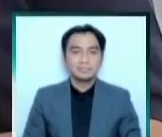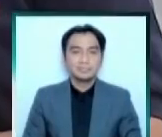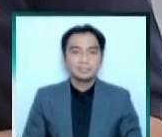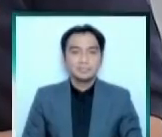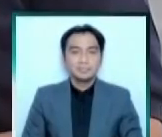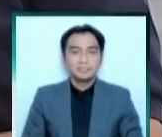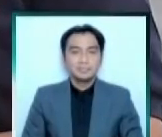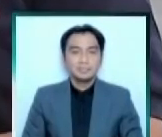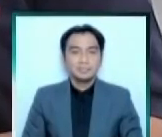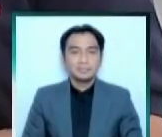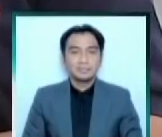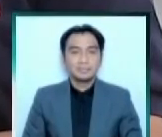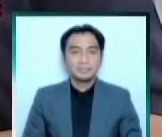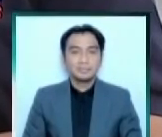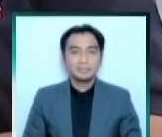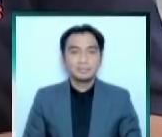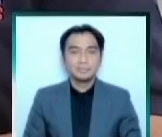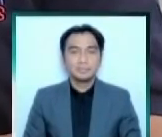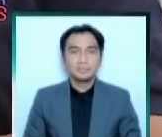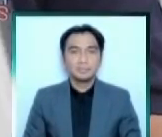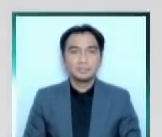Gonzalez, Sandra Aguinaldo, GMA News.